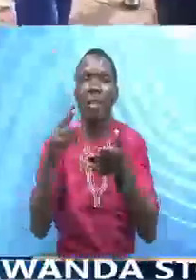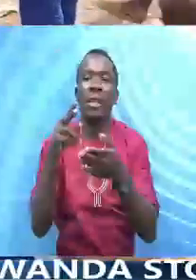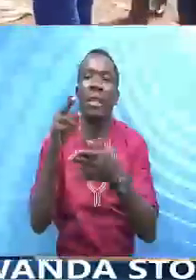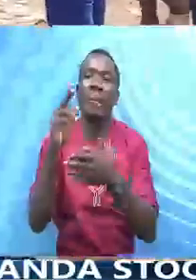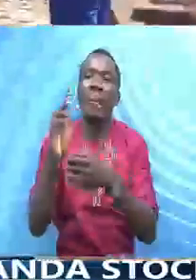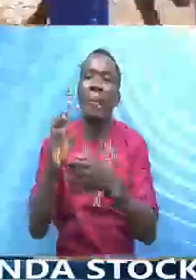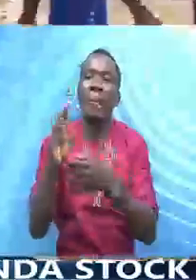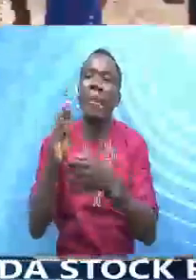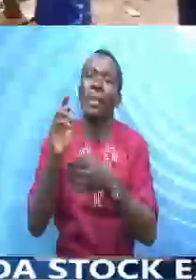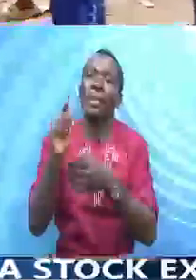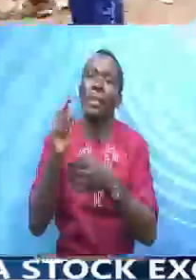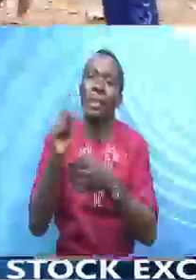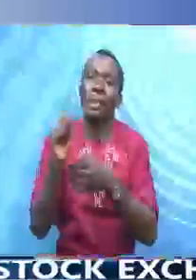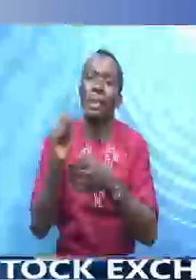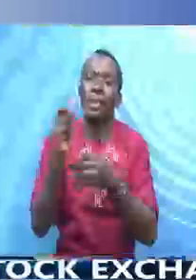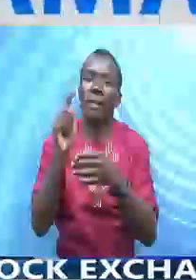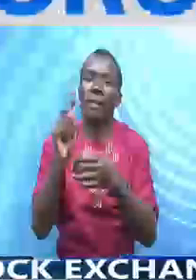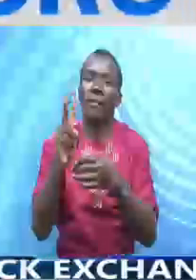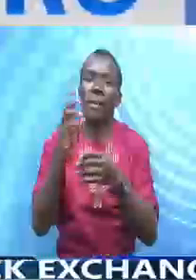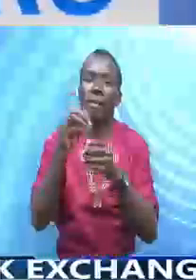TV mu mujyi wa Kigali